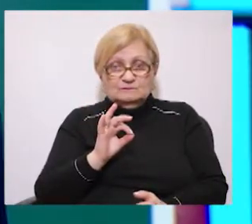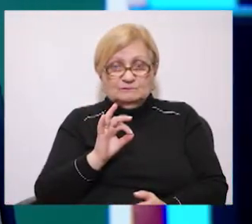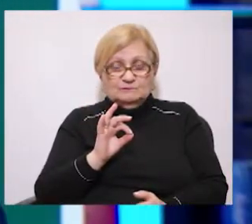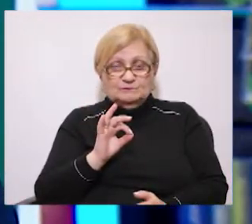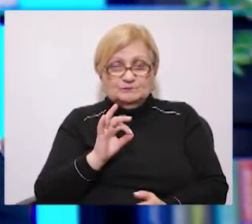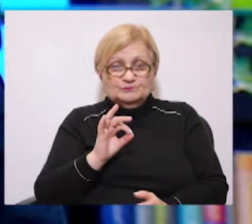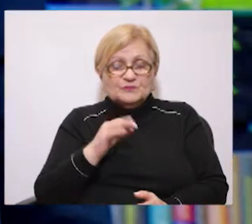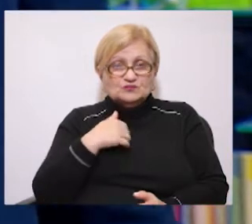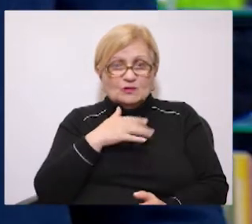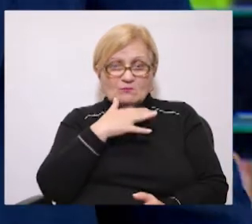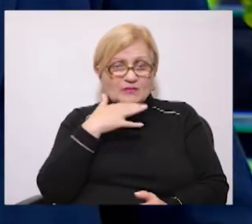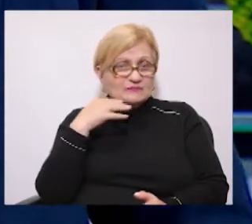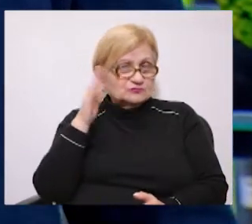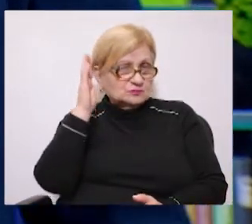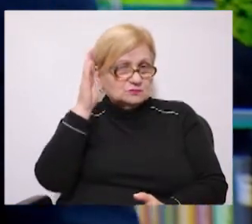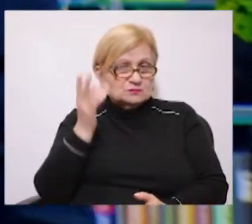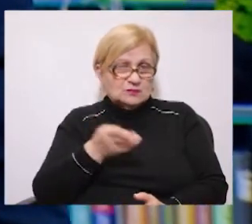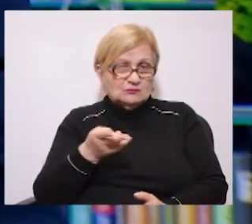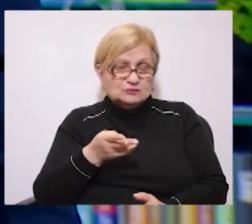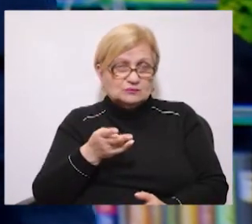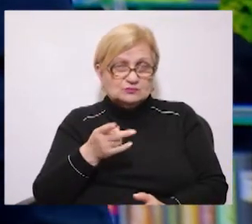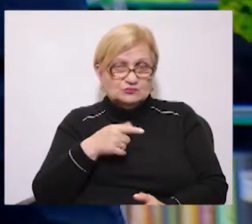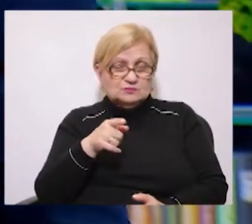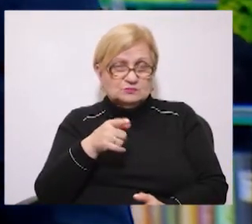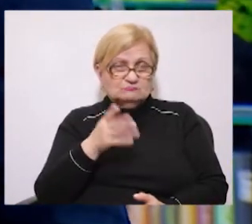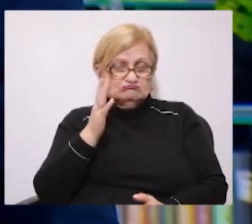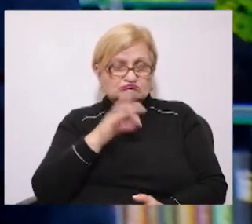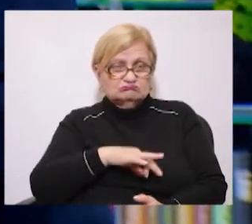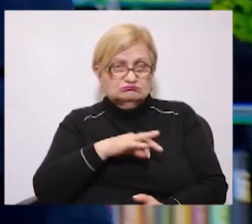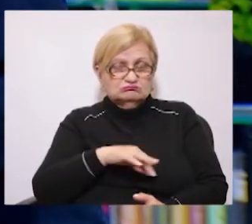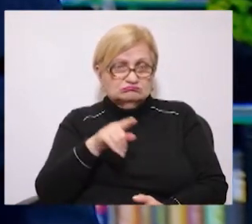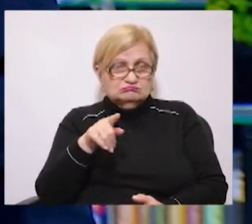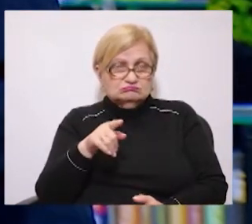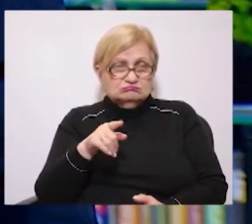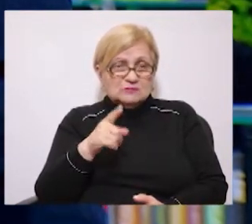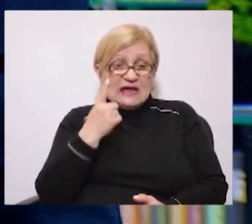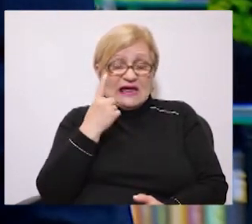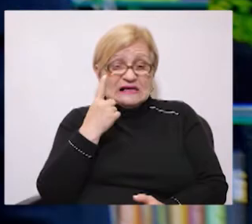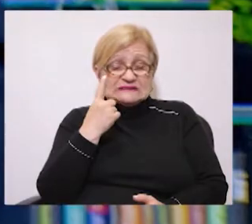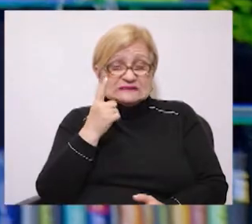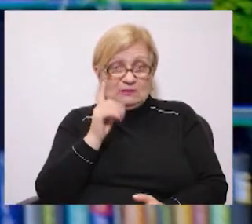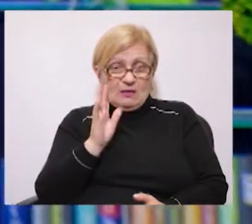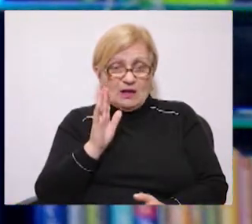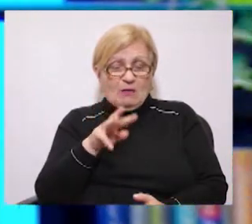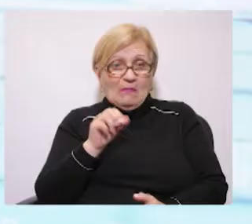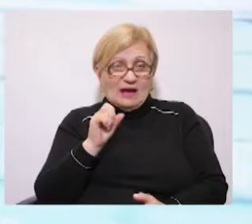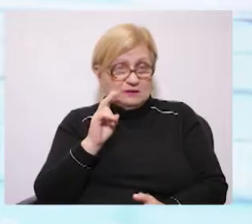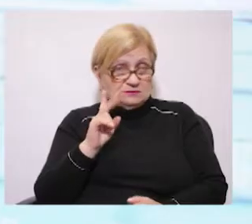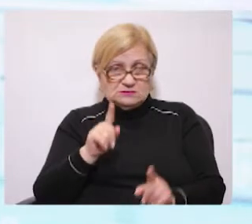ბევრჯერ დაგვჭირდება მათემატიკაში, ბევრჯერ ვიხმართ ჩვენ ამ გამოთქმას, ერთი მაინც. აი რას